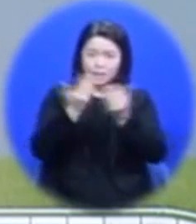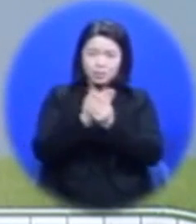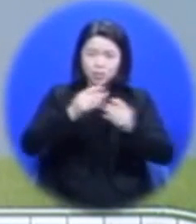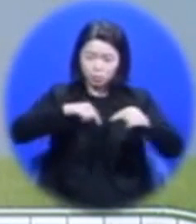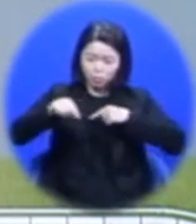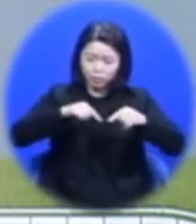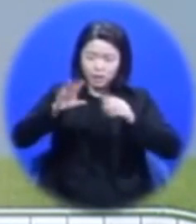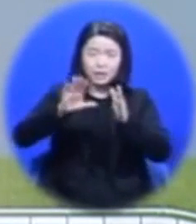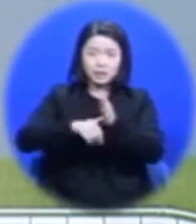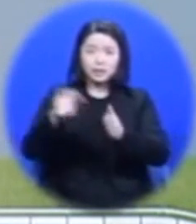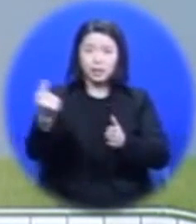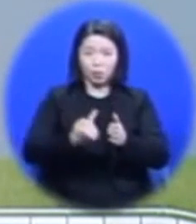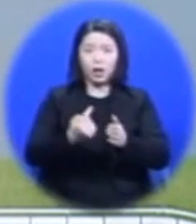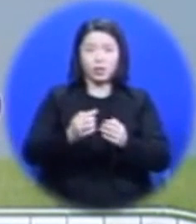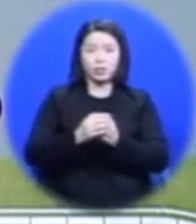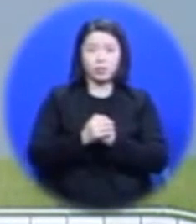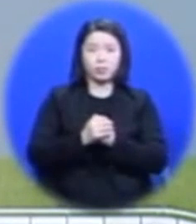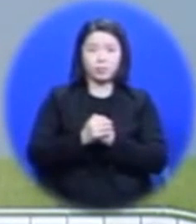옵니다.